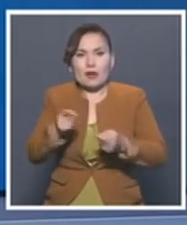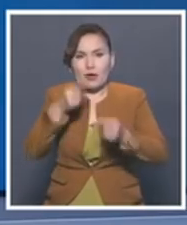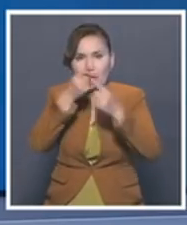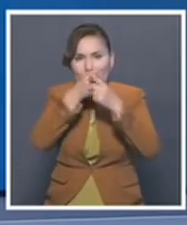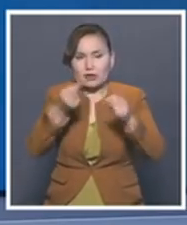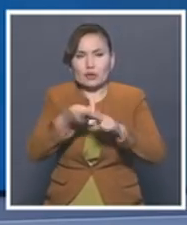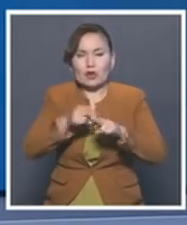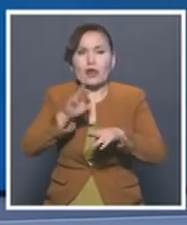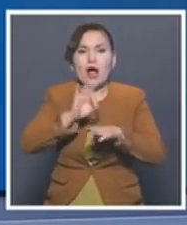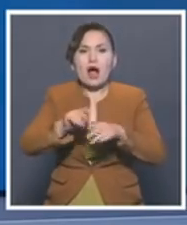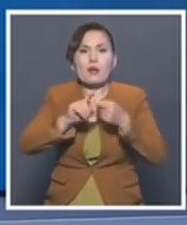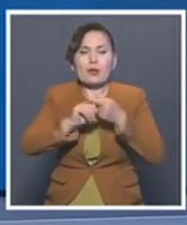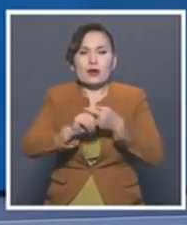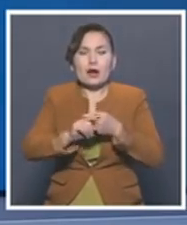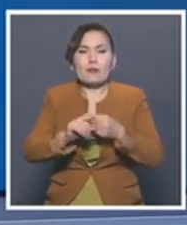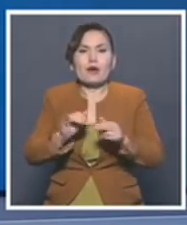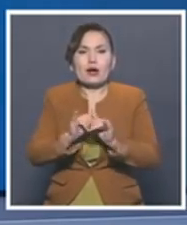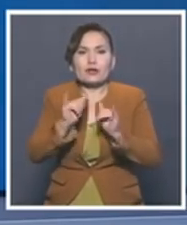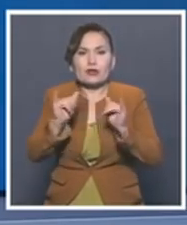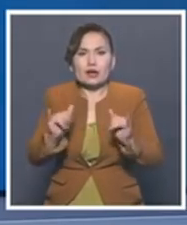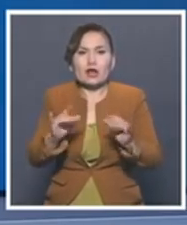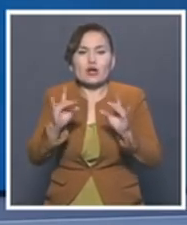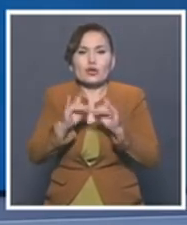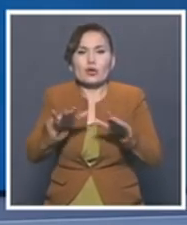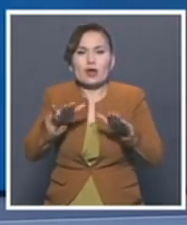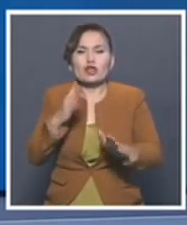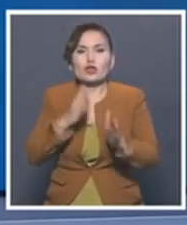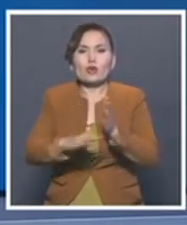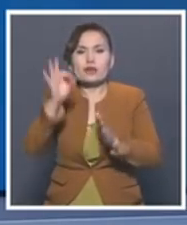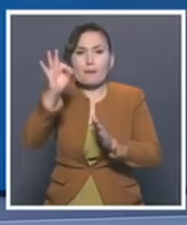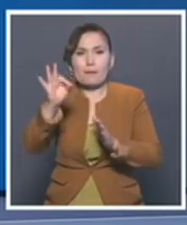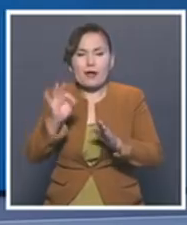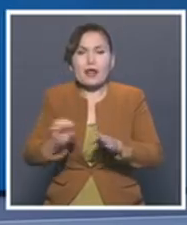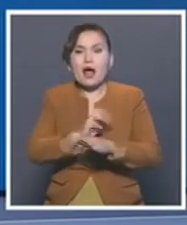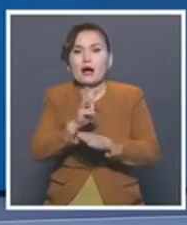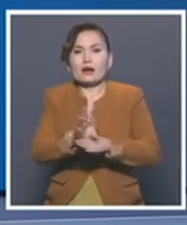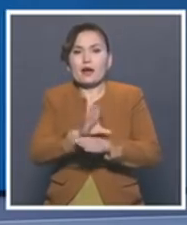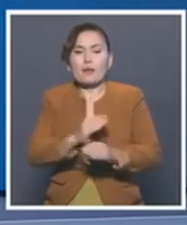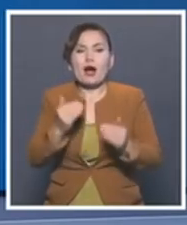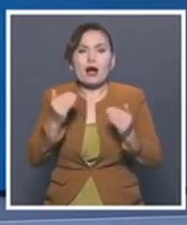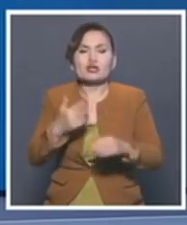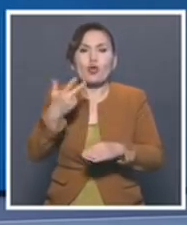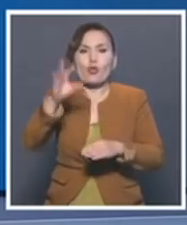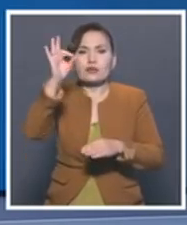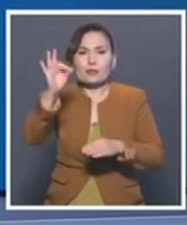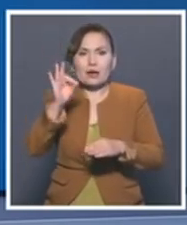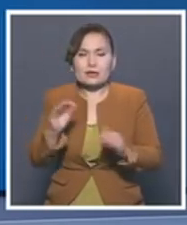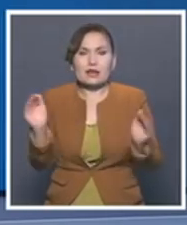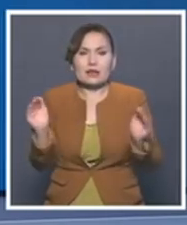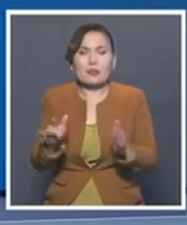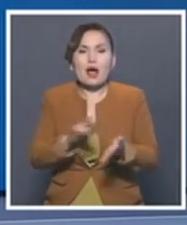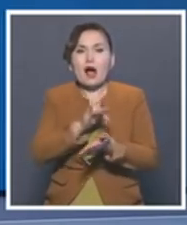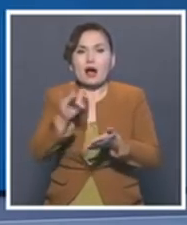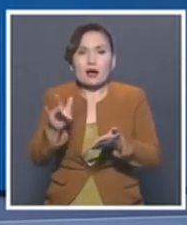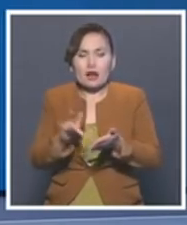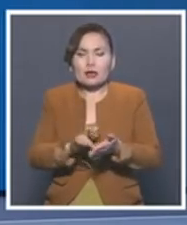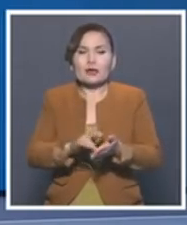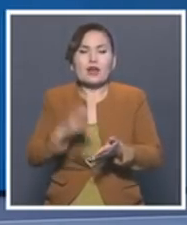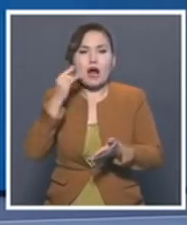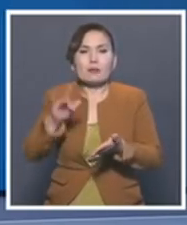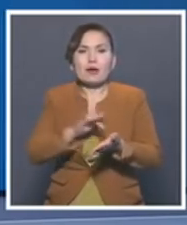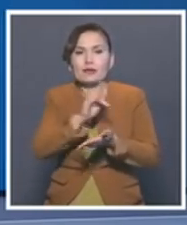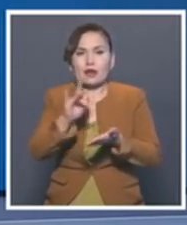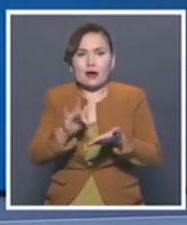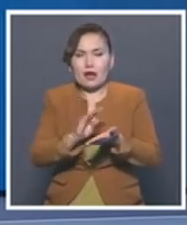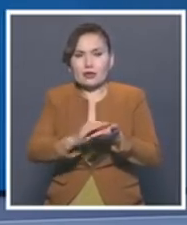айтты. Аурудың шарықтау кезінде төсек орындардың 90% қамтылса, қазір 30%-ке кеміген. Қаладағы жалпы ахуалды